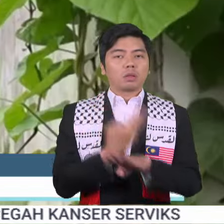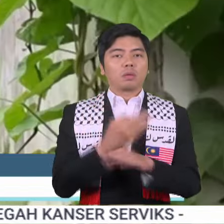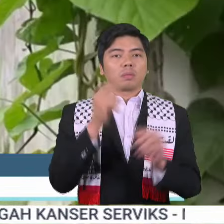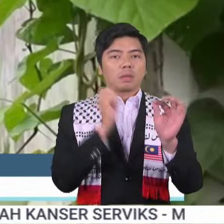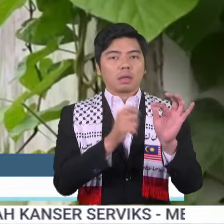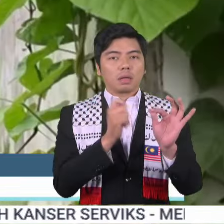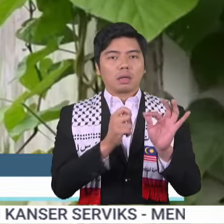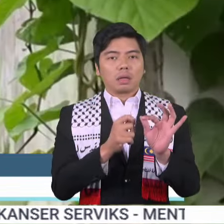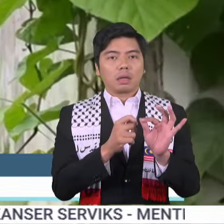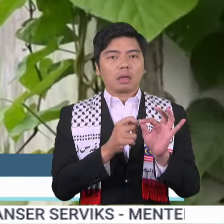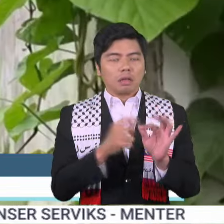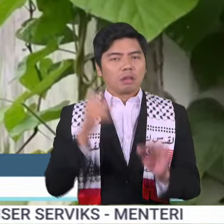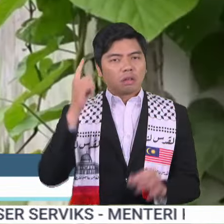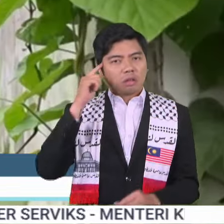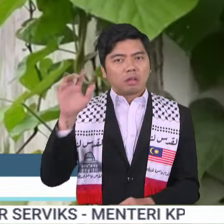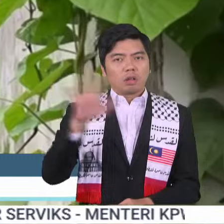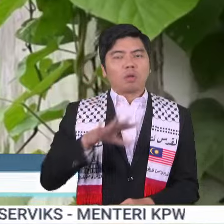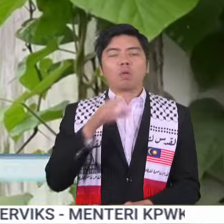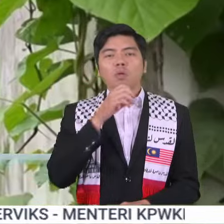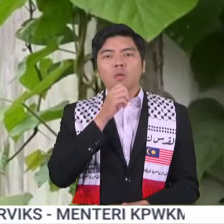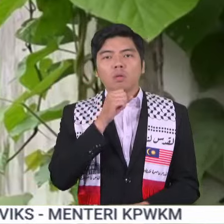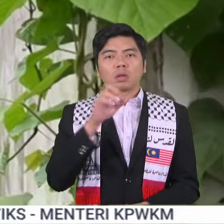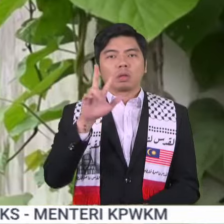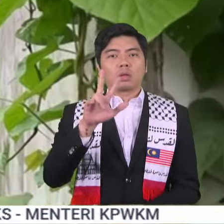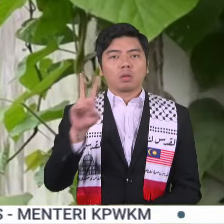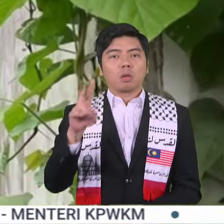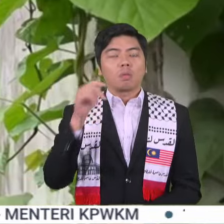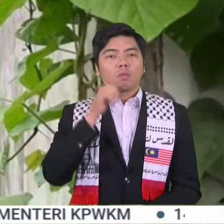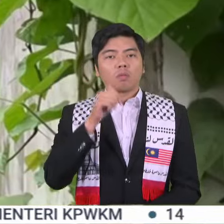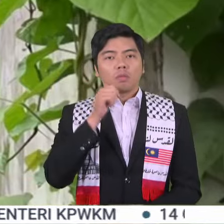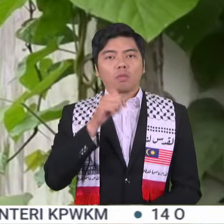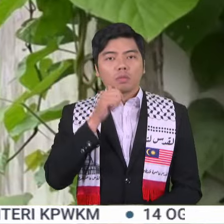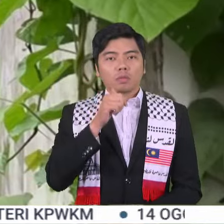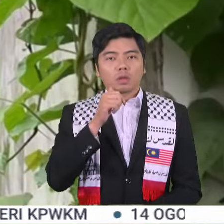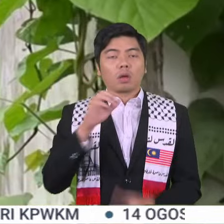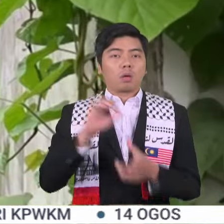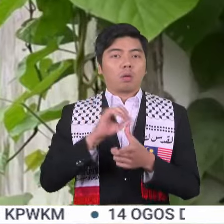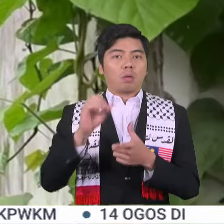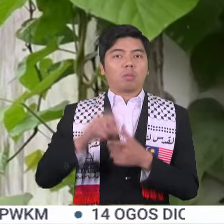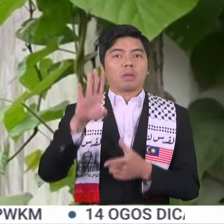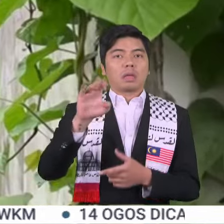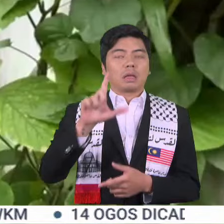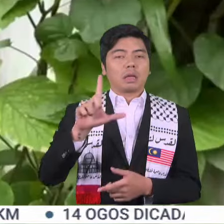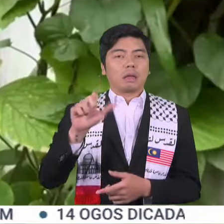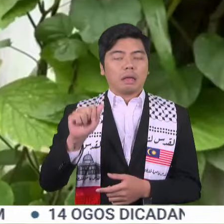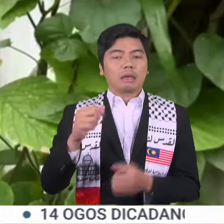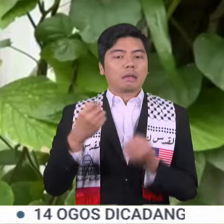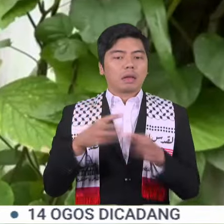Mira Sharmila samsusah 32 tahun atau Bella Yang dilaporkan hilang 14 disember